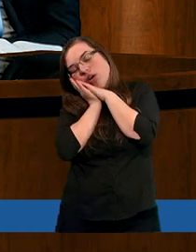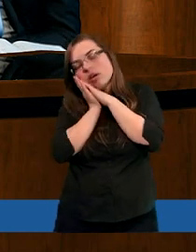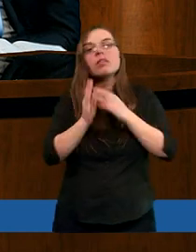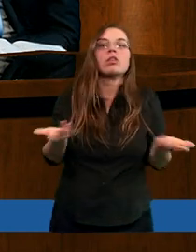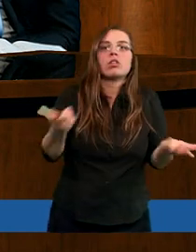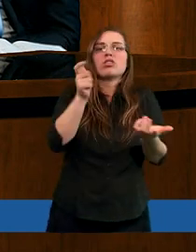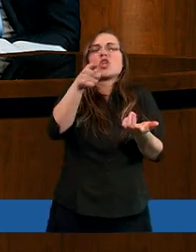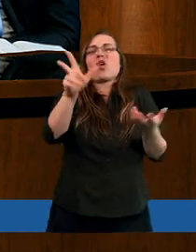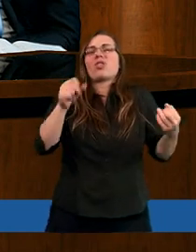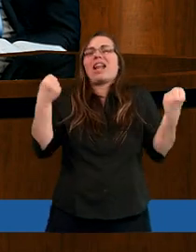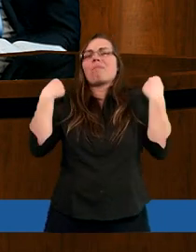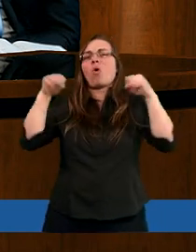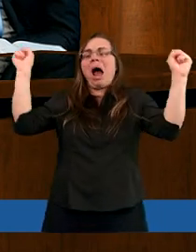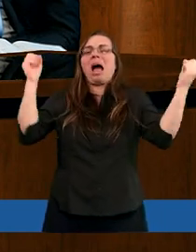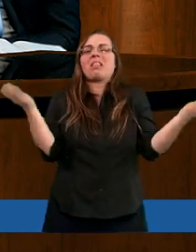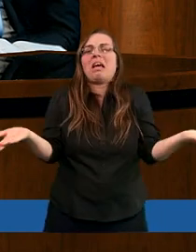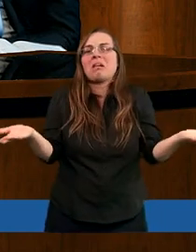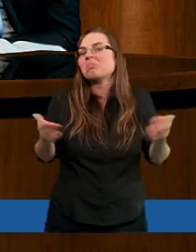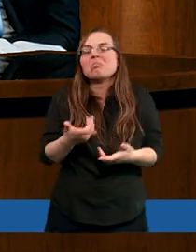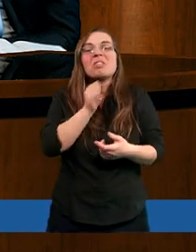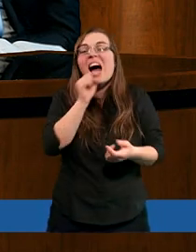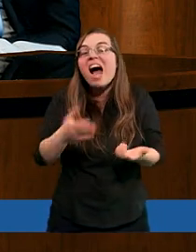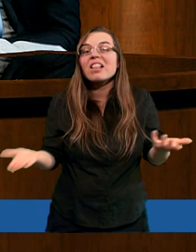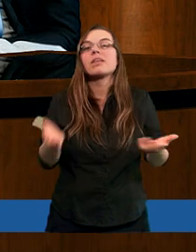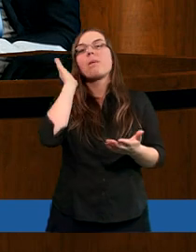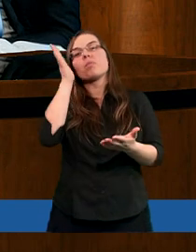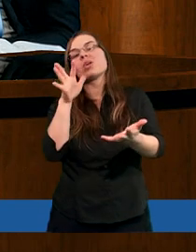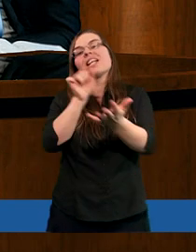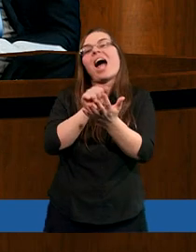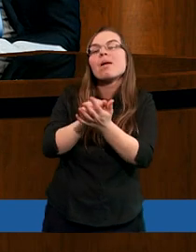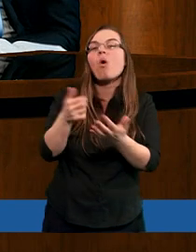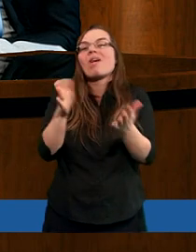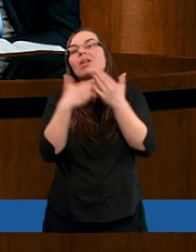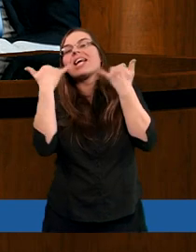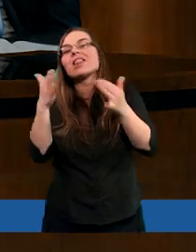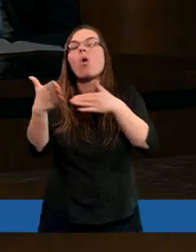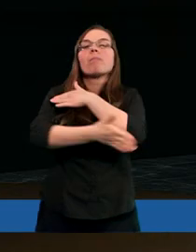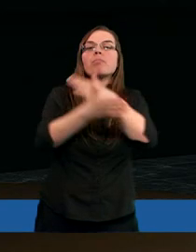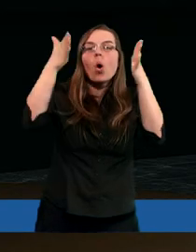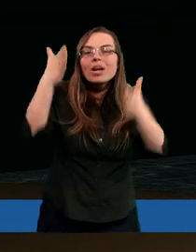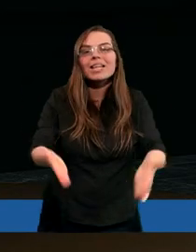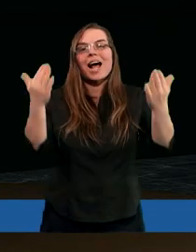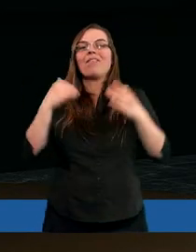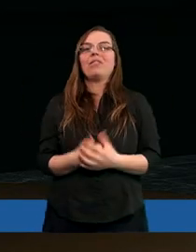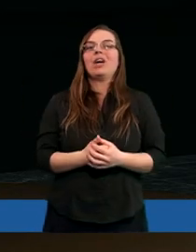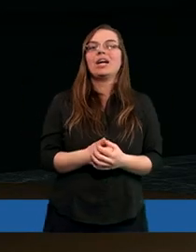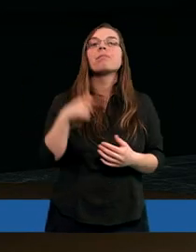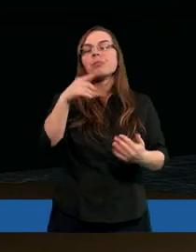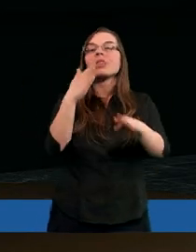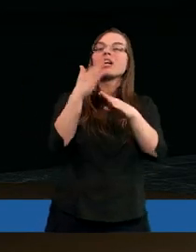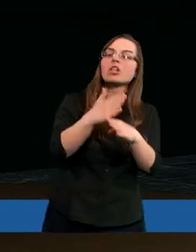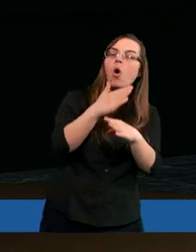cóż to za bohater. Później jednak zajmował inną postawę. To